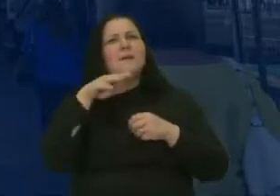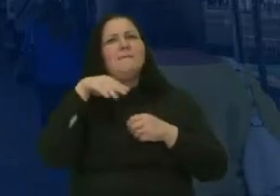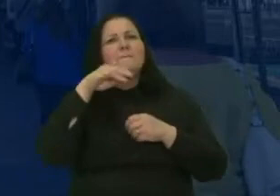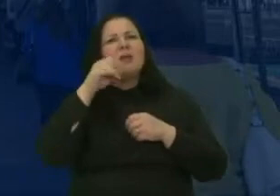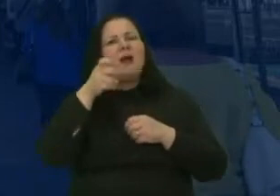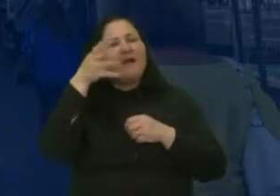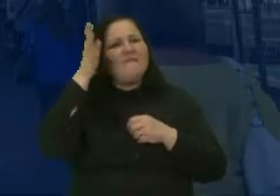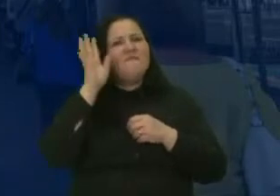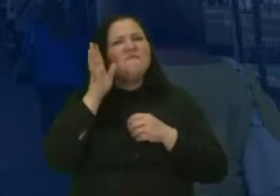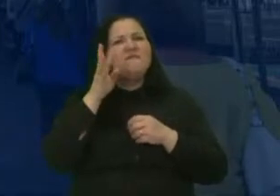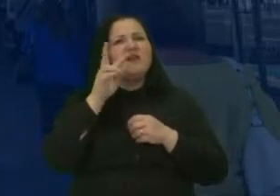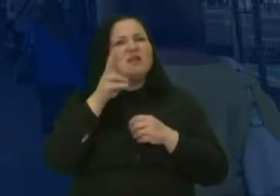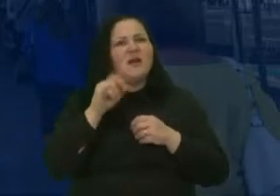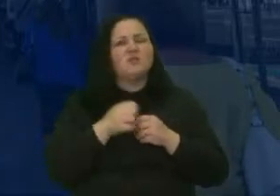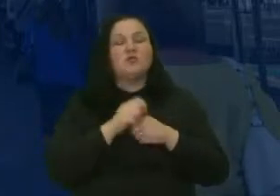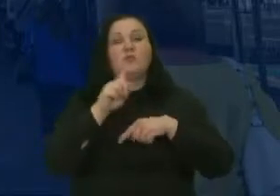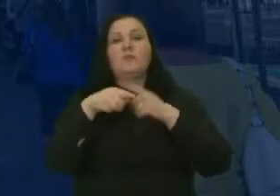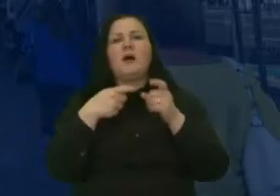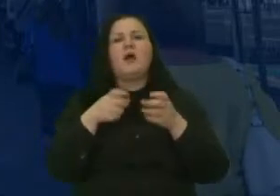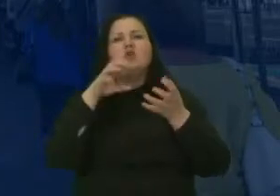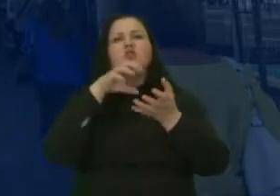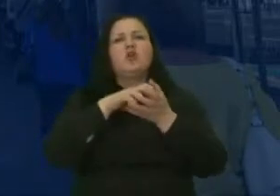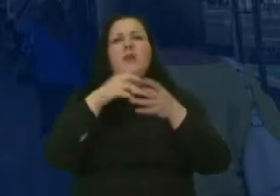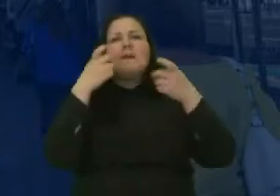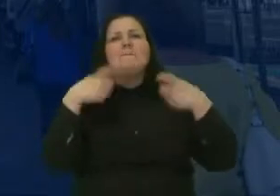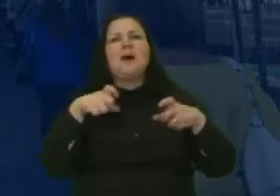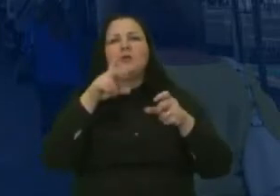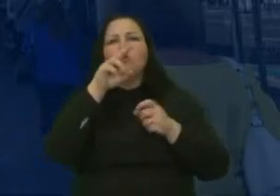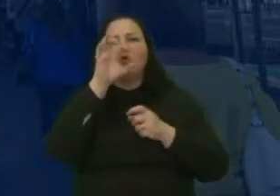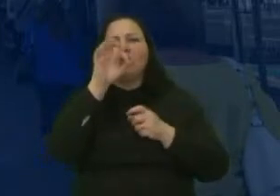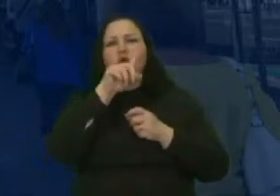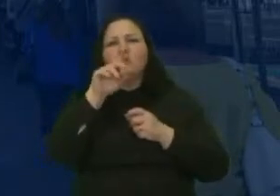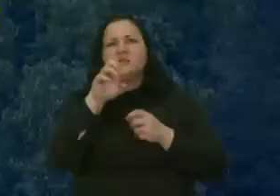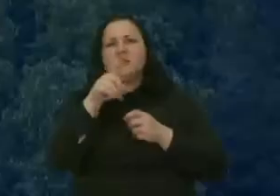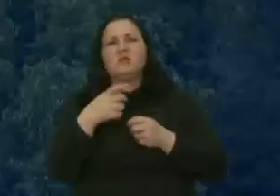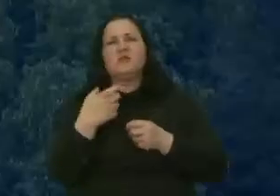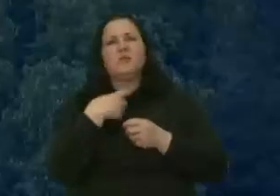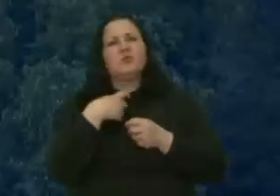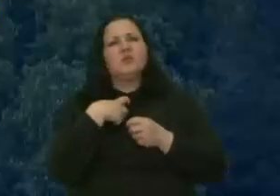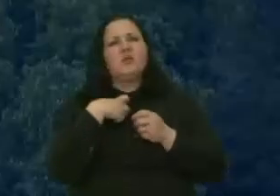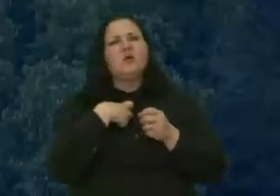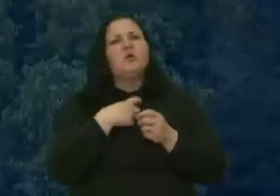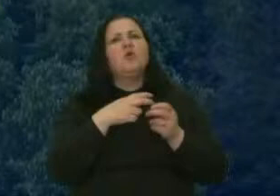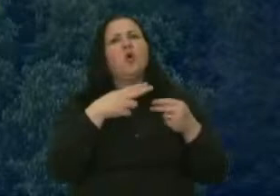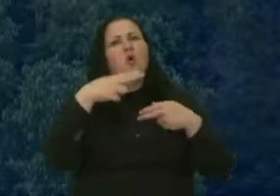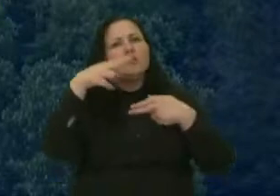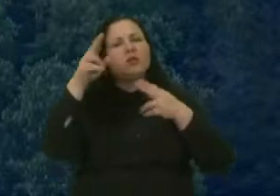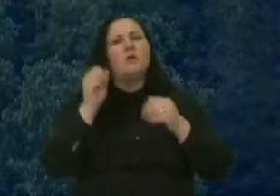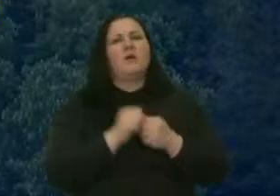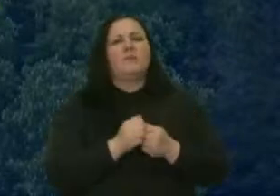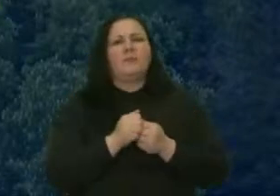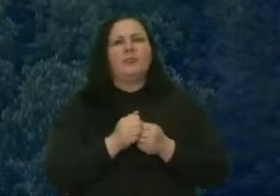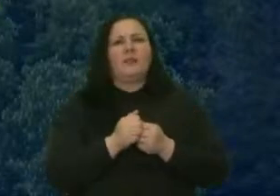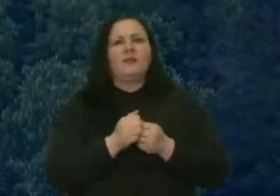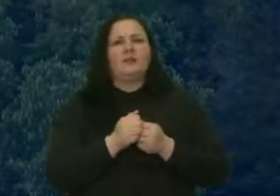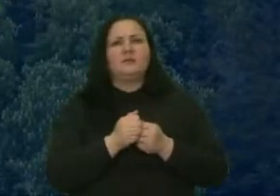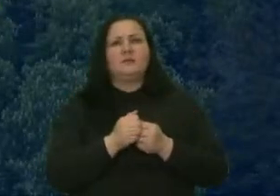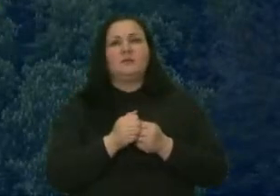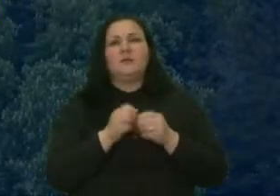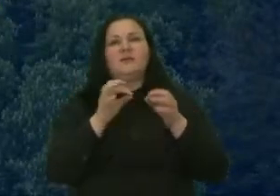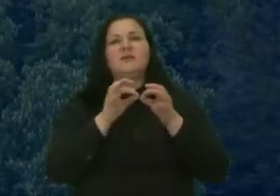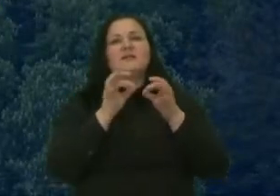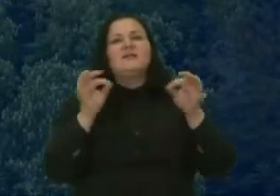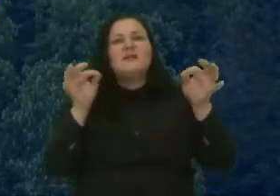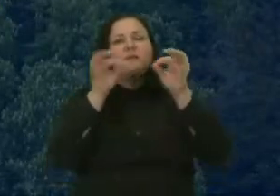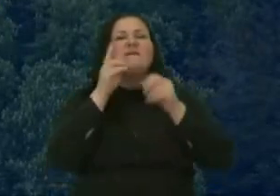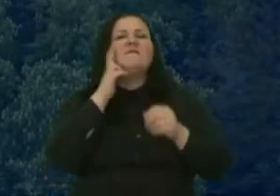mori în zona parcului Rozelor astfel încât să l putem duce mai departe pe dimensiunea